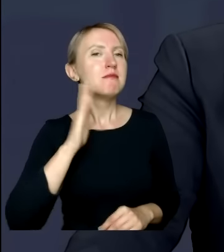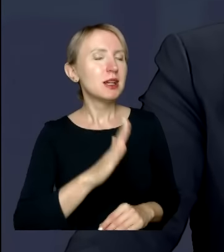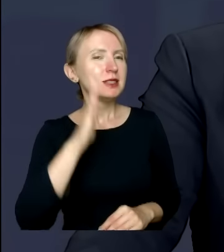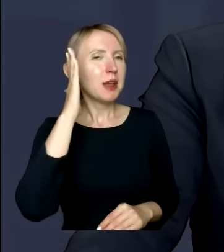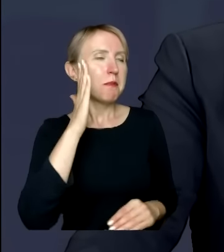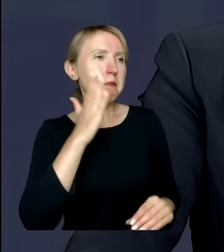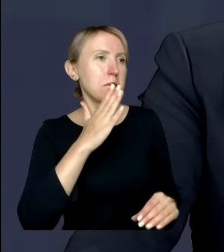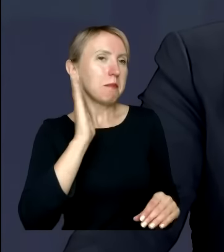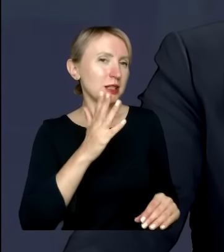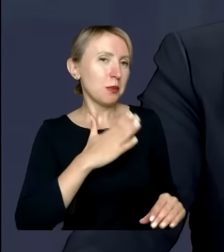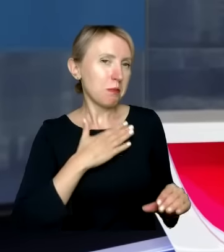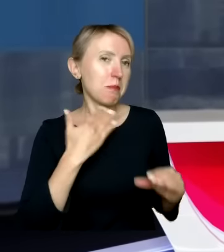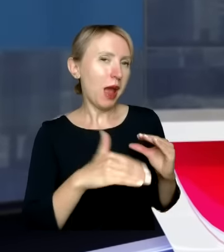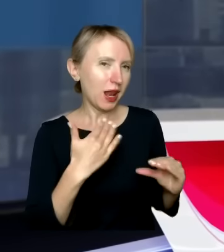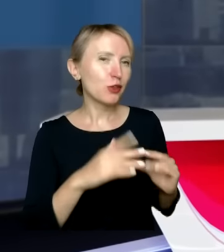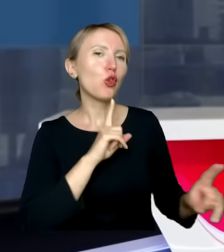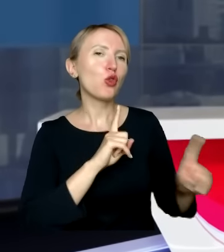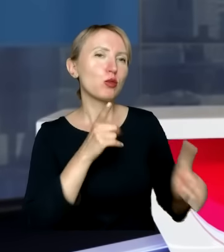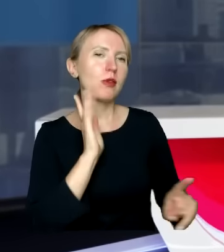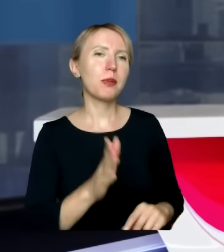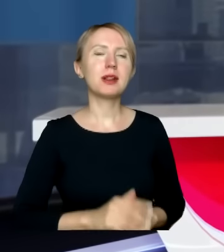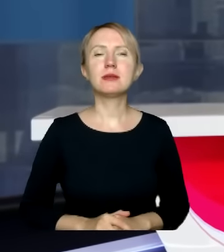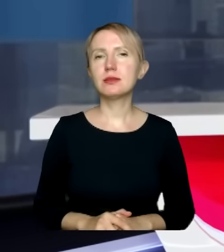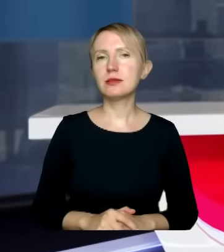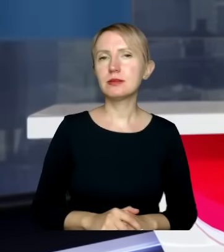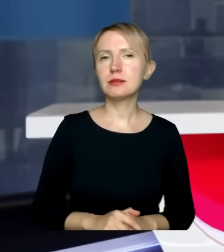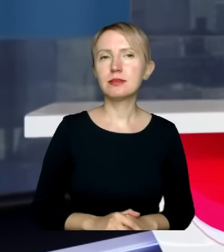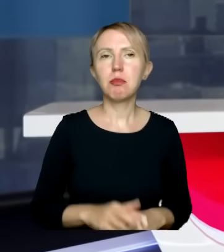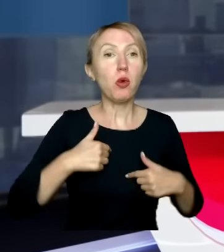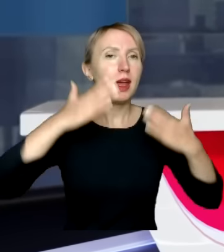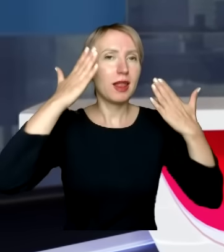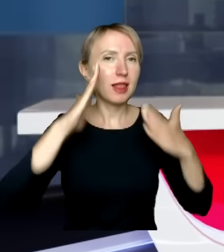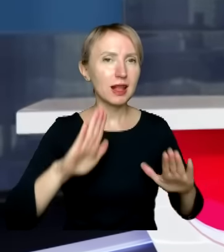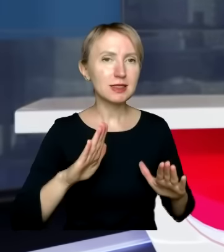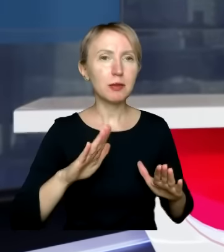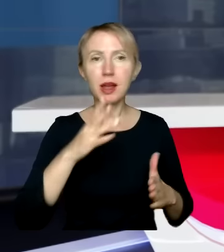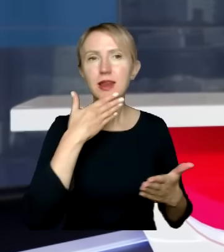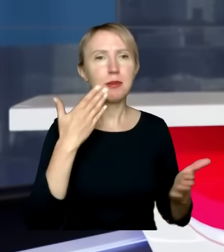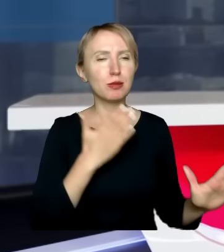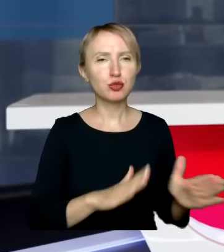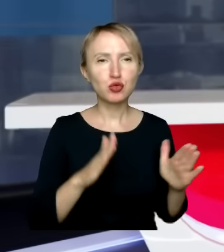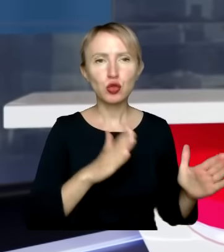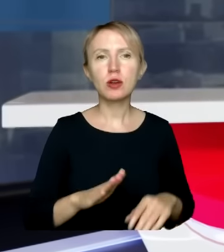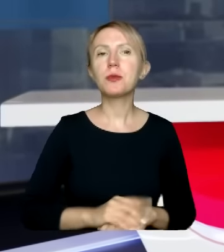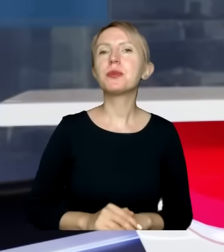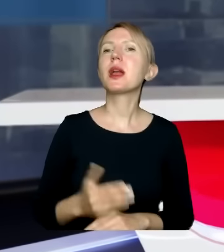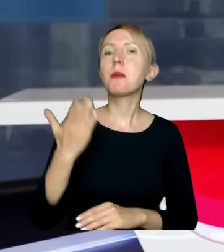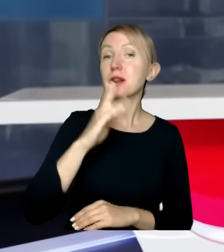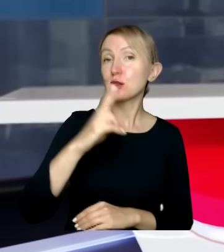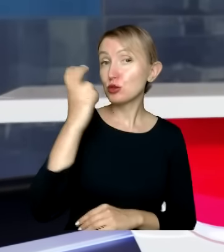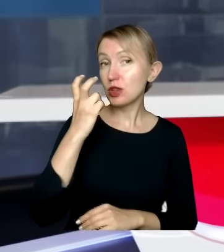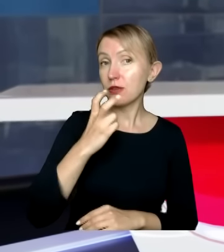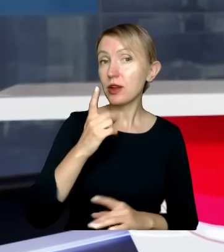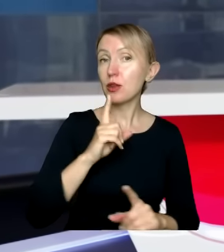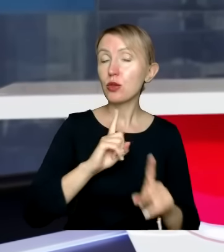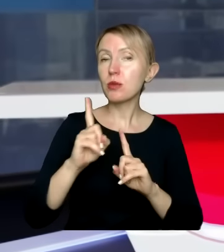zobaczyć ma bo wydaje mi się że żadnych pana ministra jest bardzo ciekawe